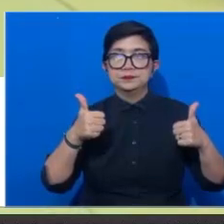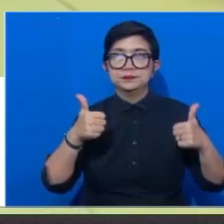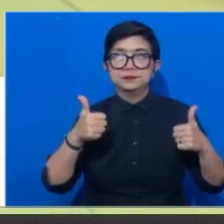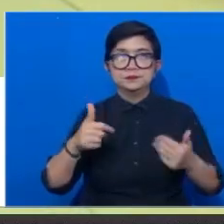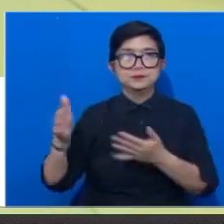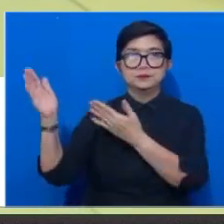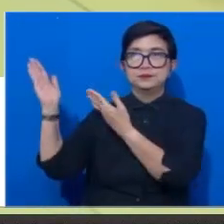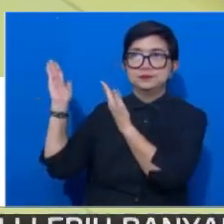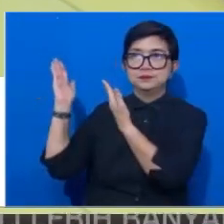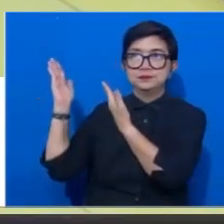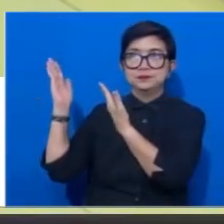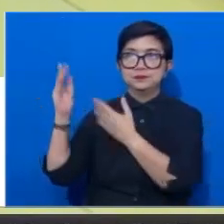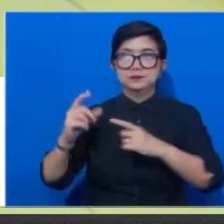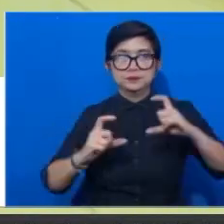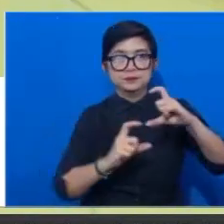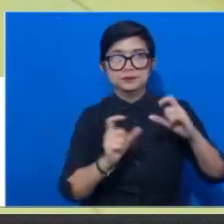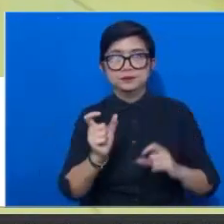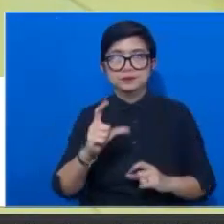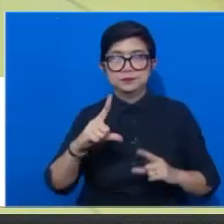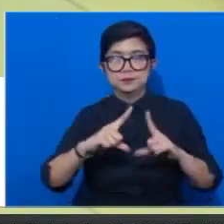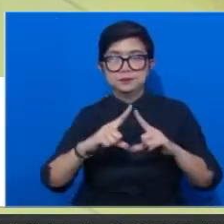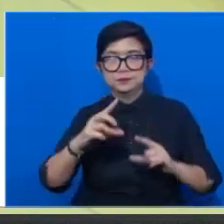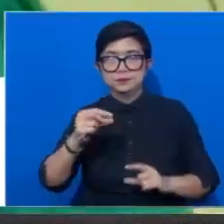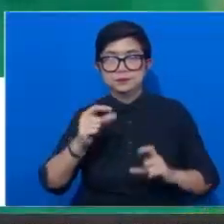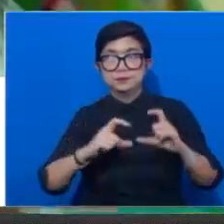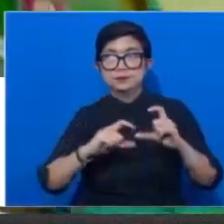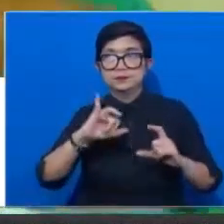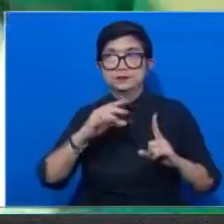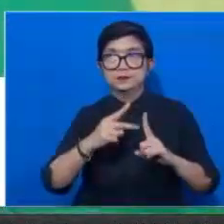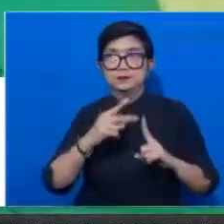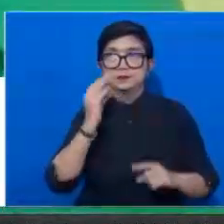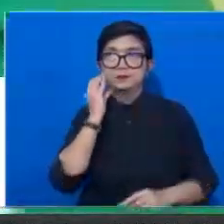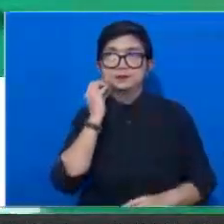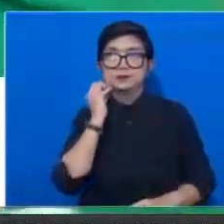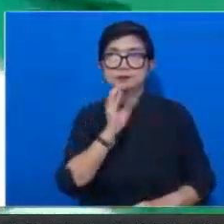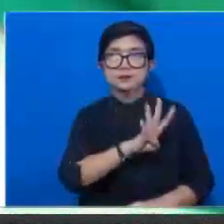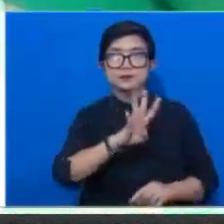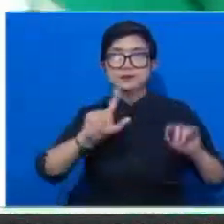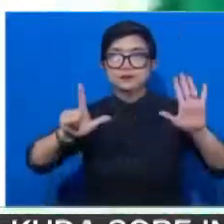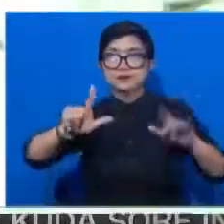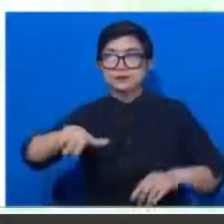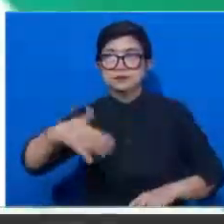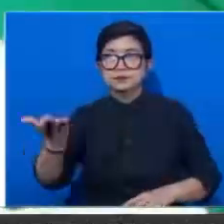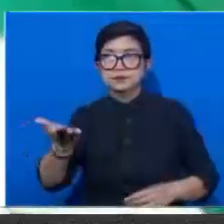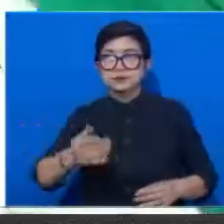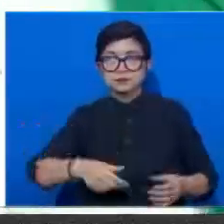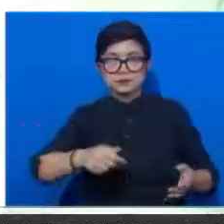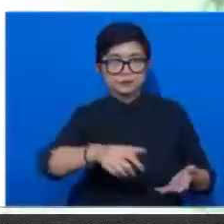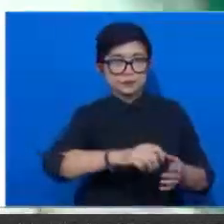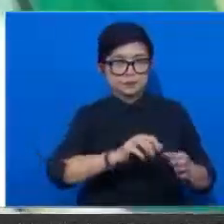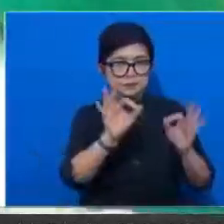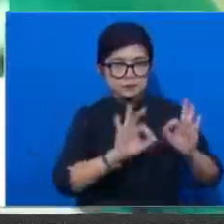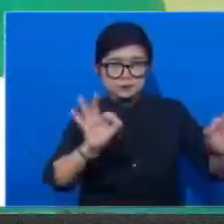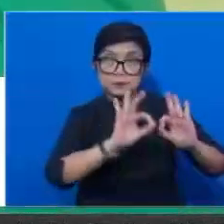Inilah Sularsi yang biasa dipanggil Asi. Ibu tunggal berusia 47 tahun ini bergerak dengan sangat cekatan. Asi dan 50 orang